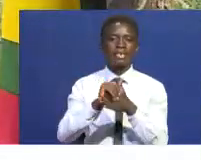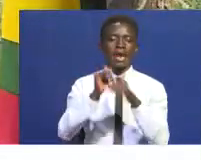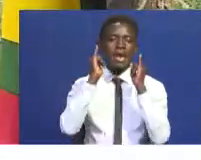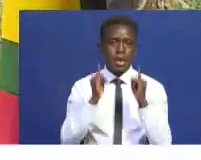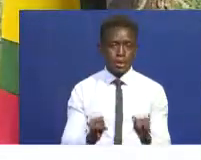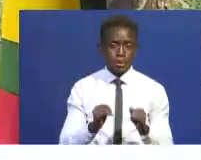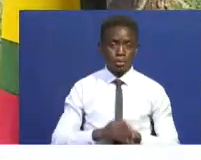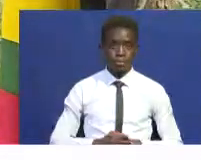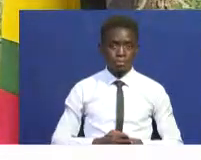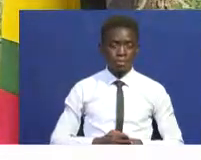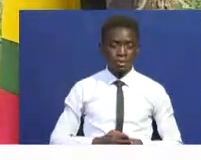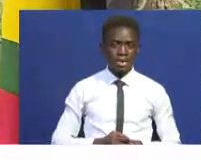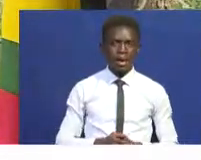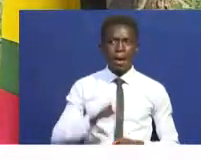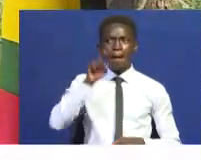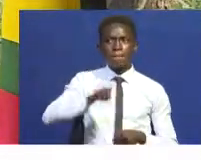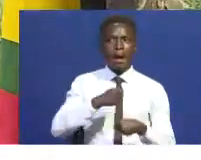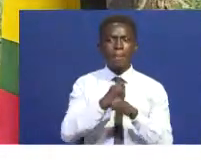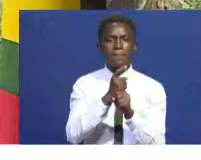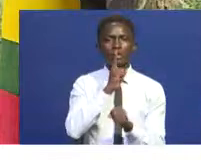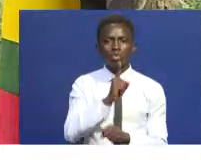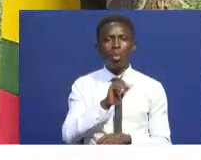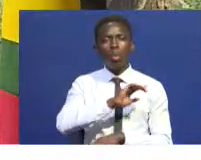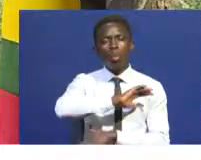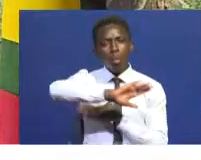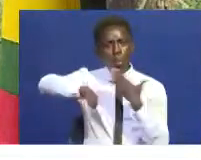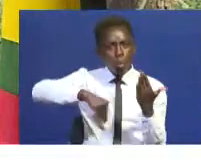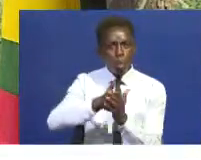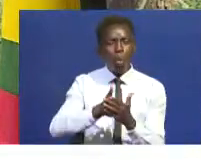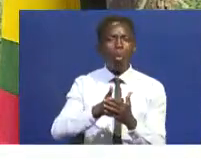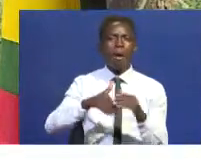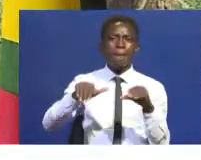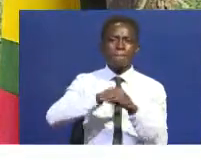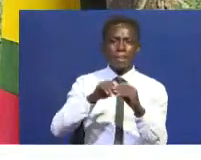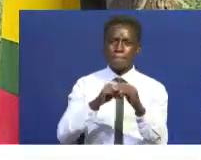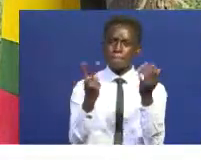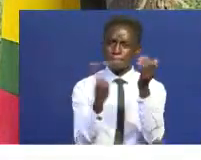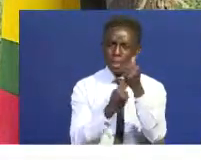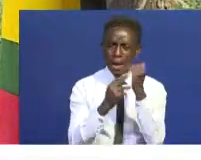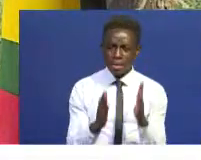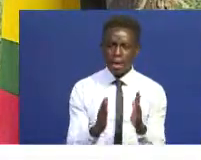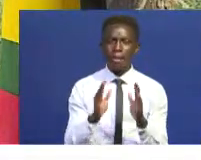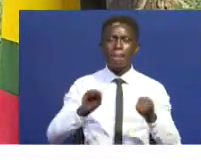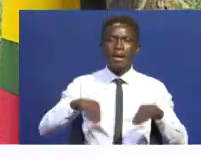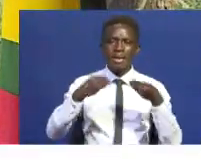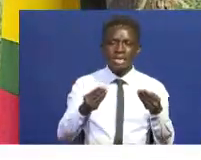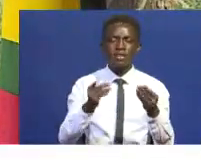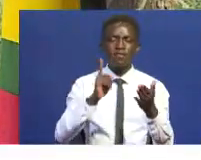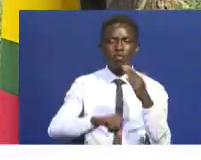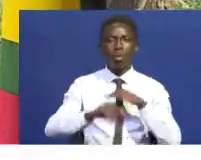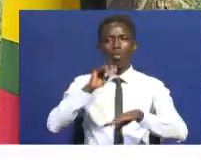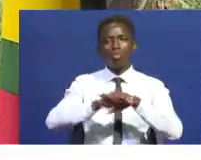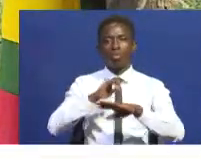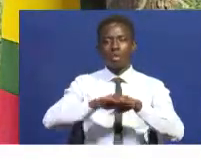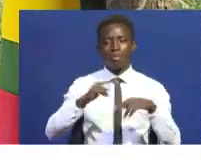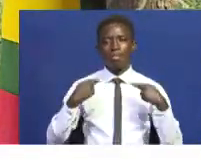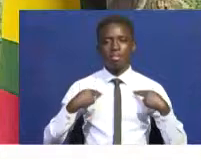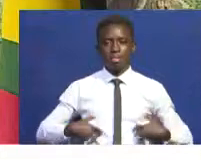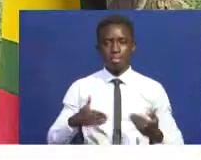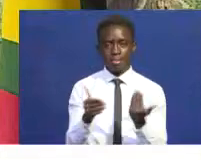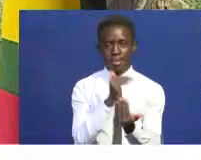that all stakeholders promote the highest quality of standards of healthcare for all of Kenyans.